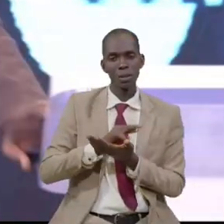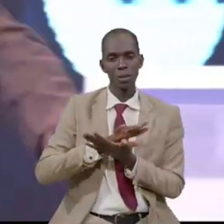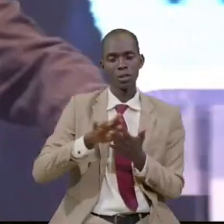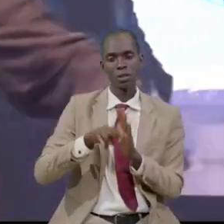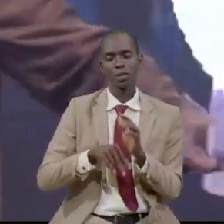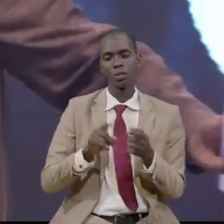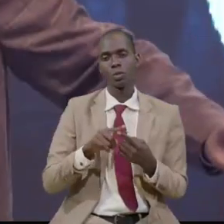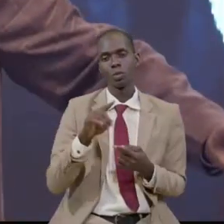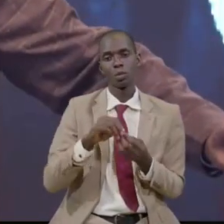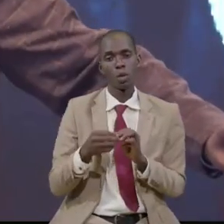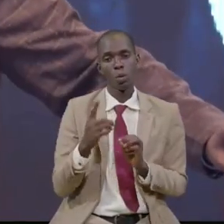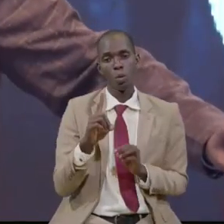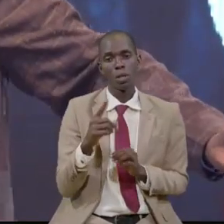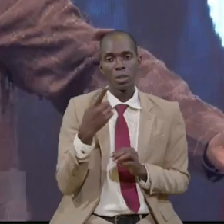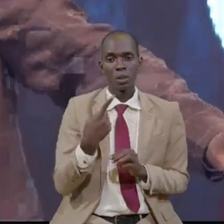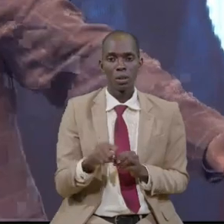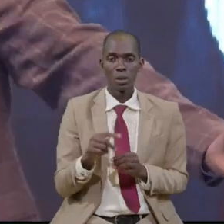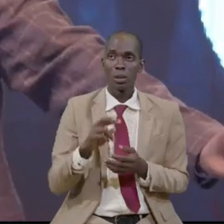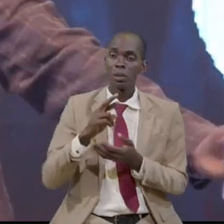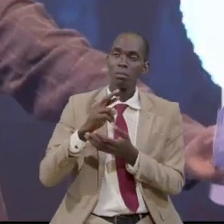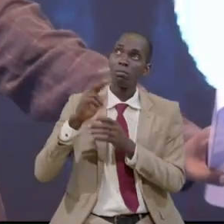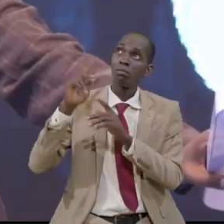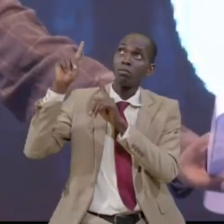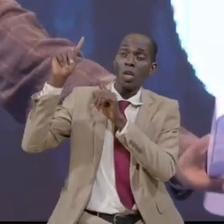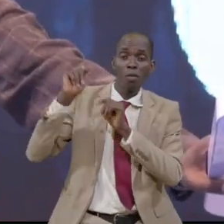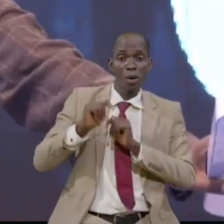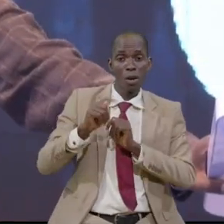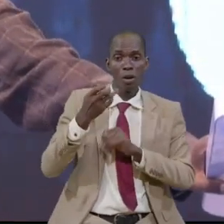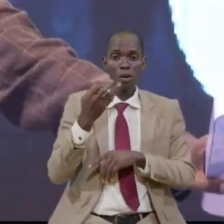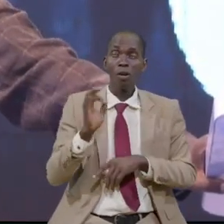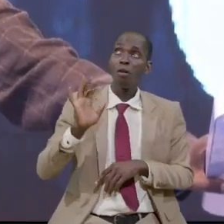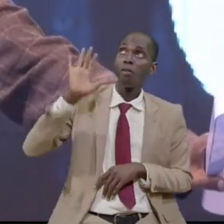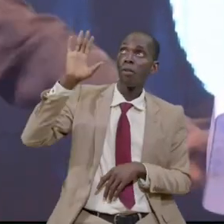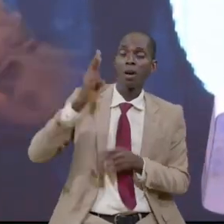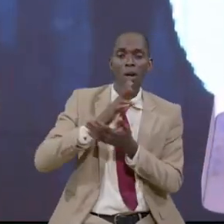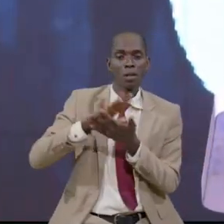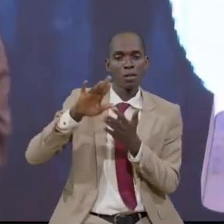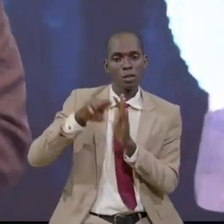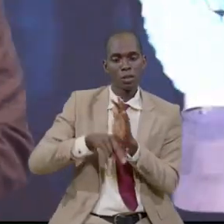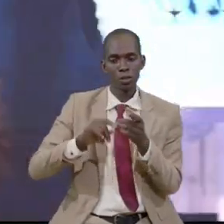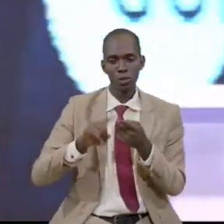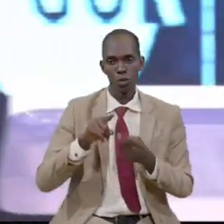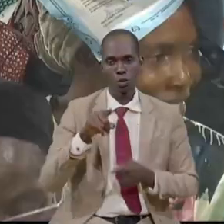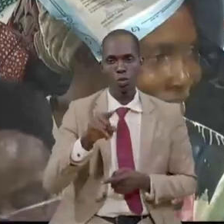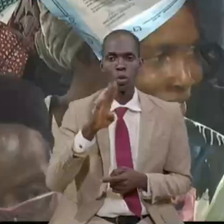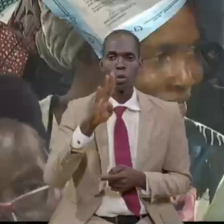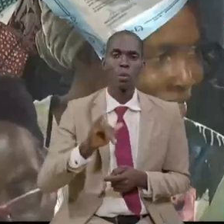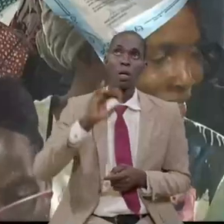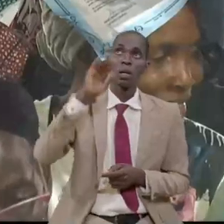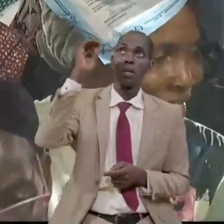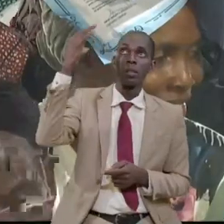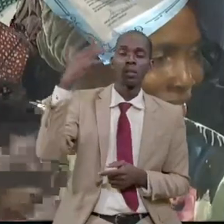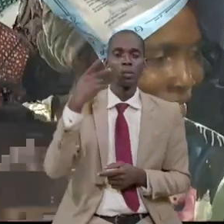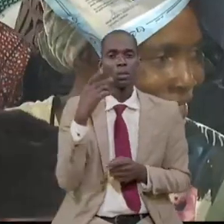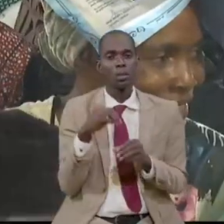transfert de sa justice à vous par la grâce. Nous